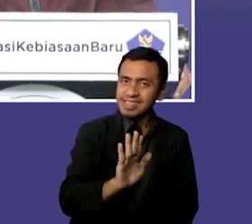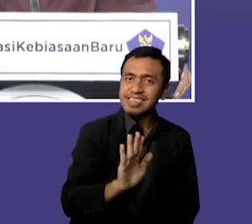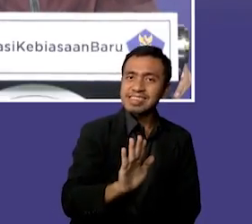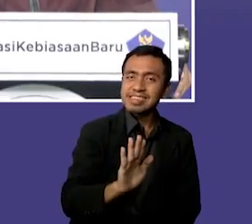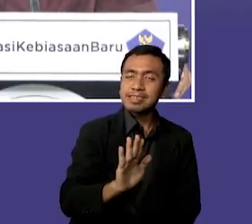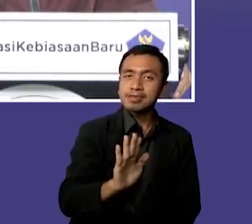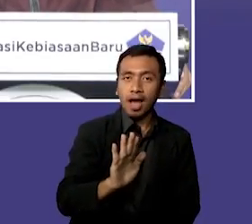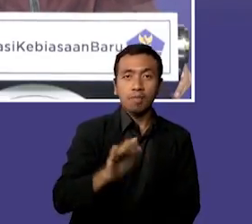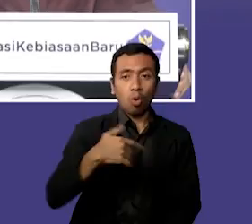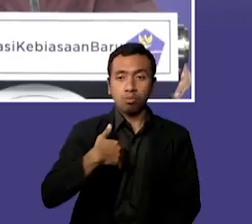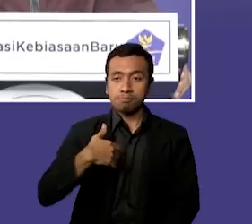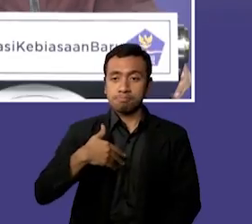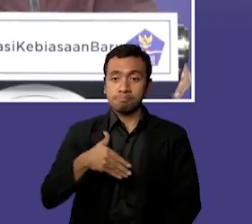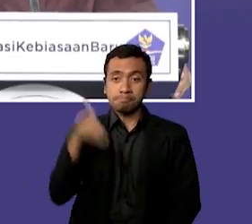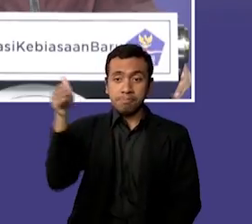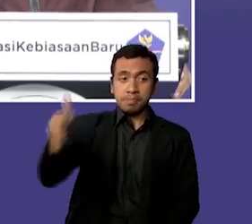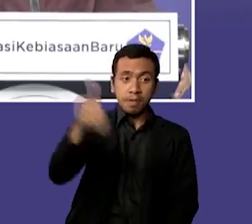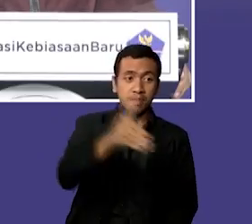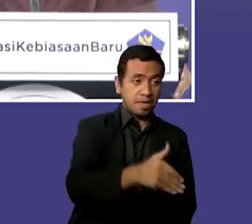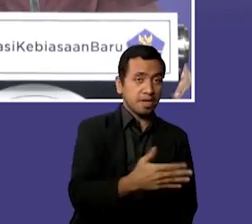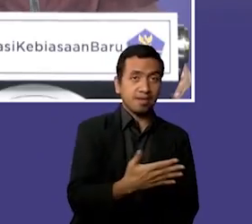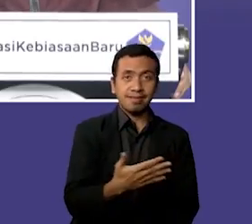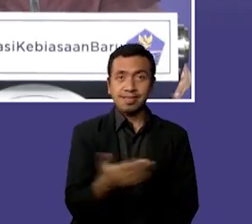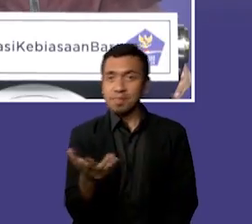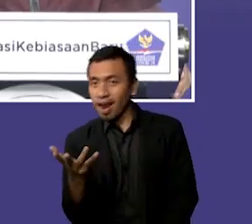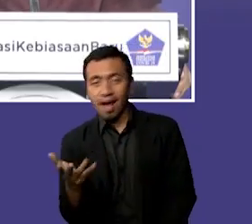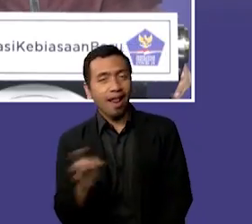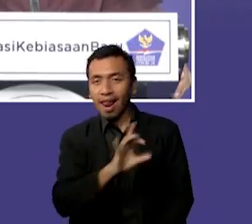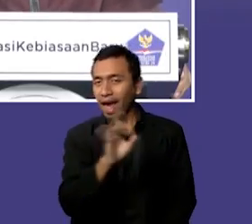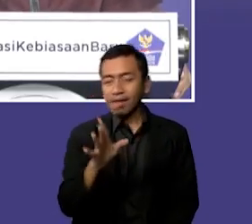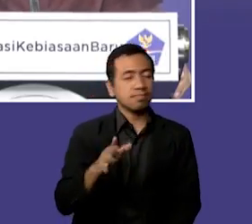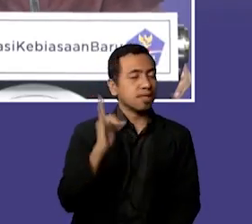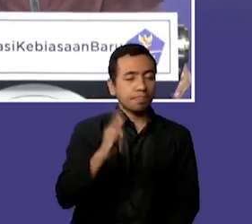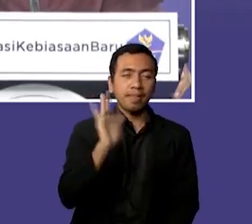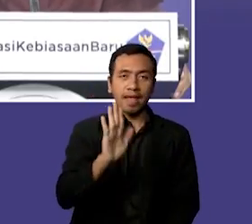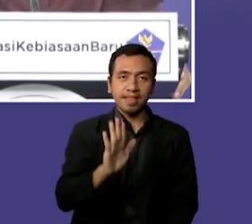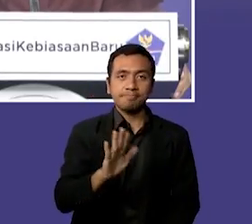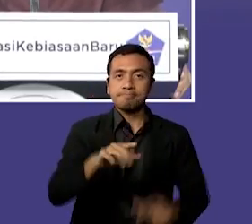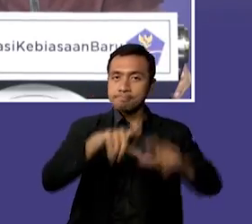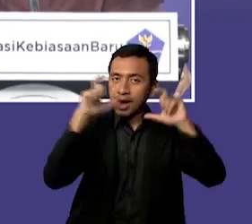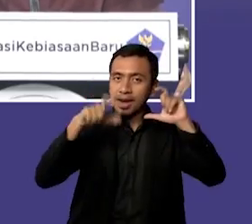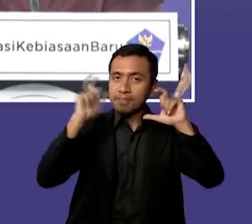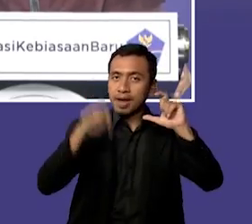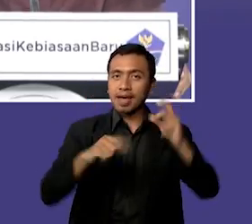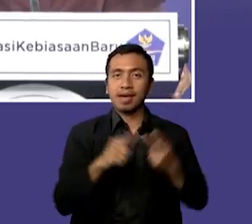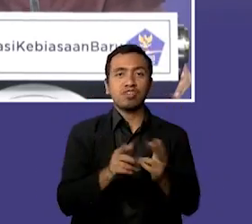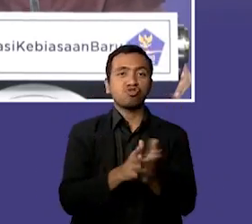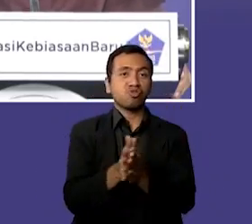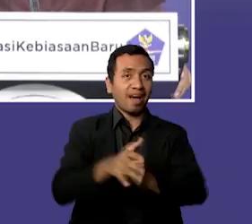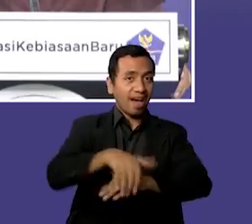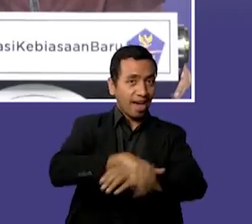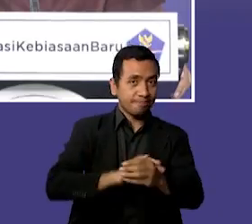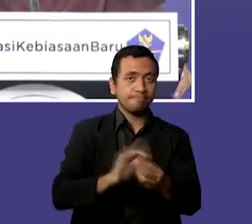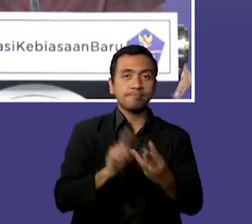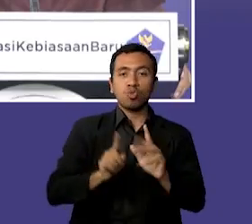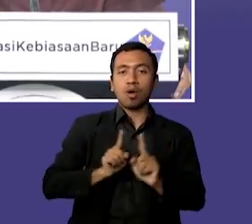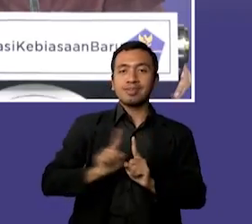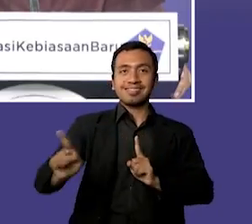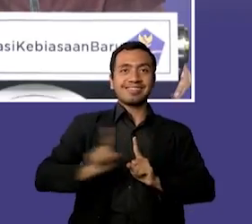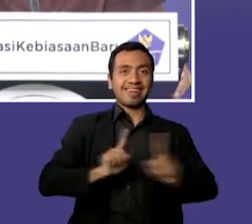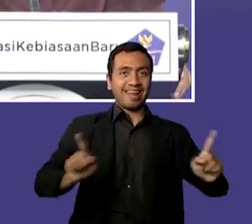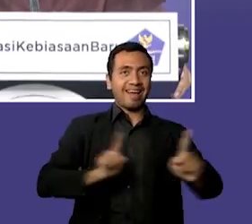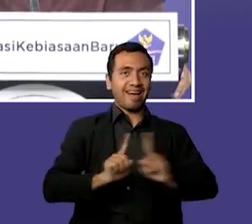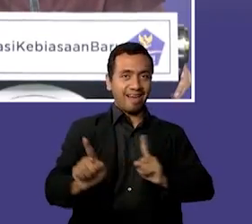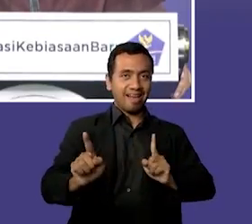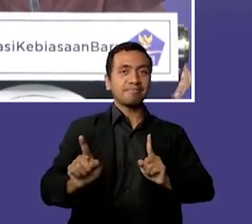waspada dimanapun berada, kapan saja. 1. Gunakan masker. 2. Cuci tangan. 3. Jaga jarak. Dan